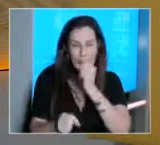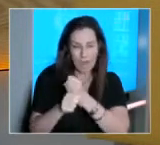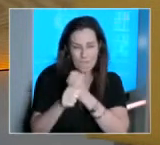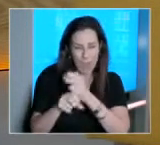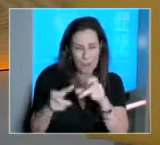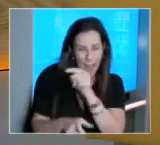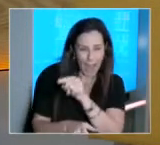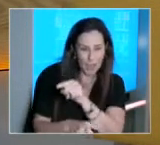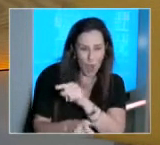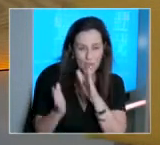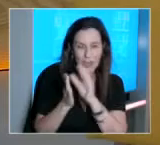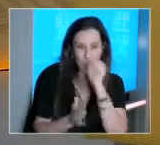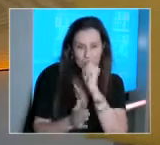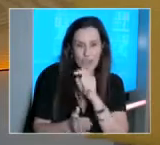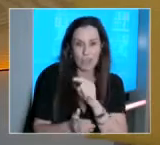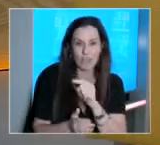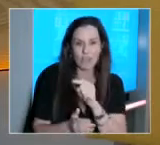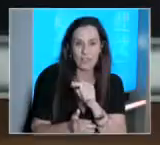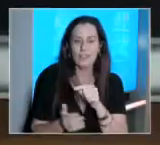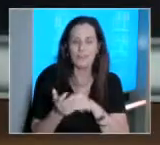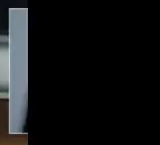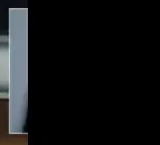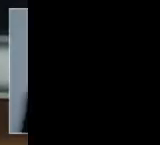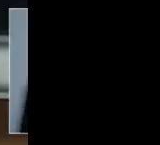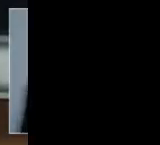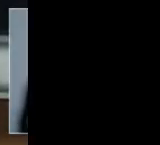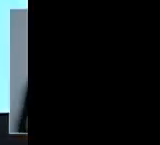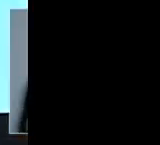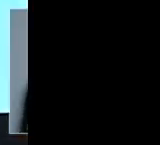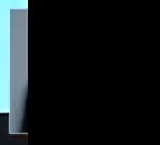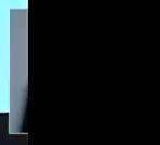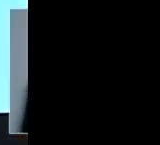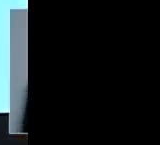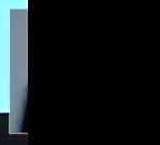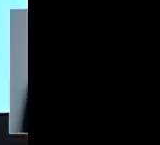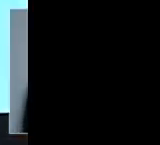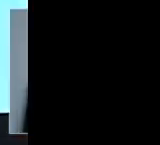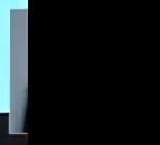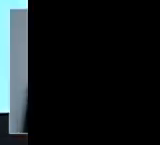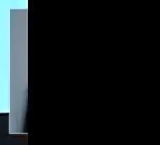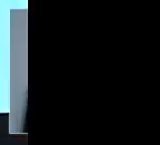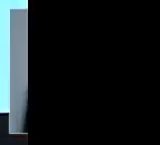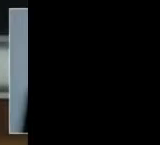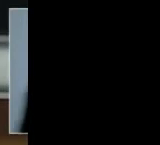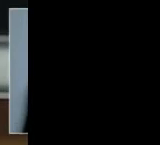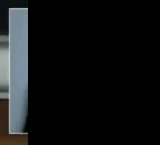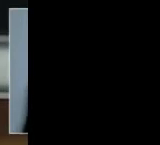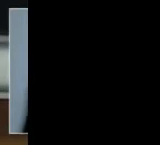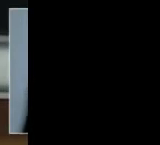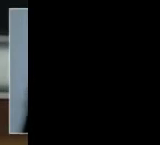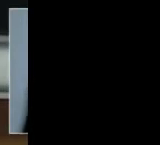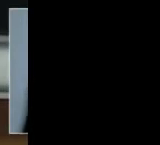אלדמה שביקש ממנה את השיר עצמו. וביקש משולי נתן לבצע אותו. בדיוק, אותו כוכב. אז היא כתבה לו